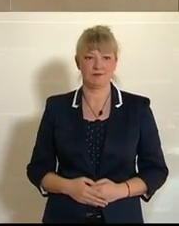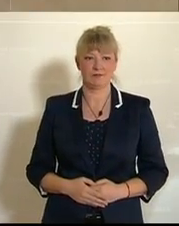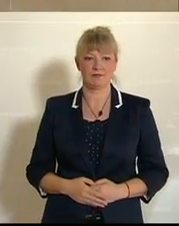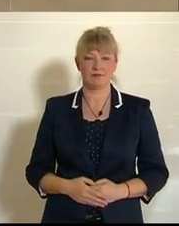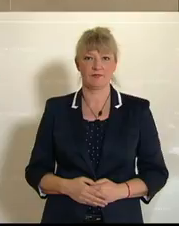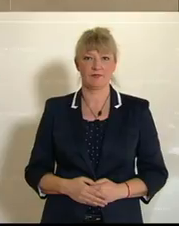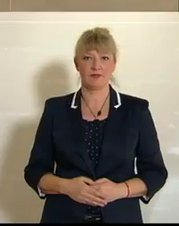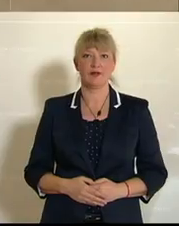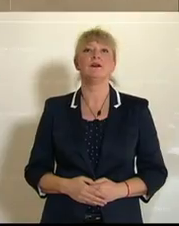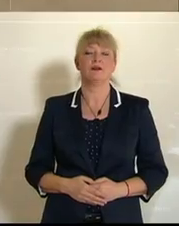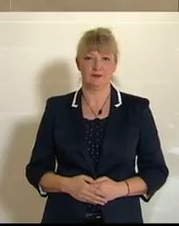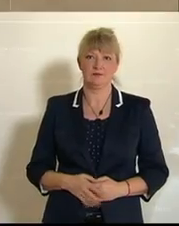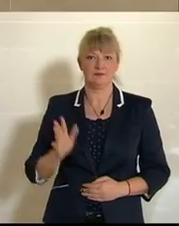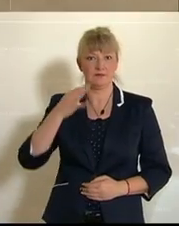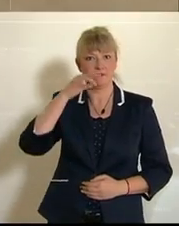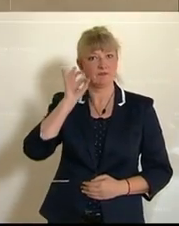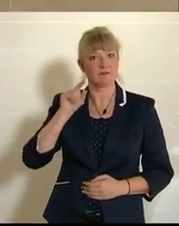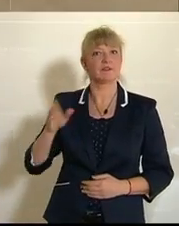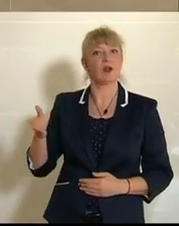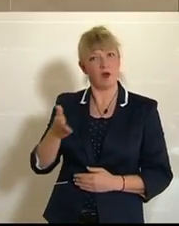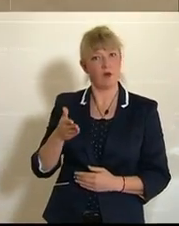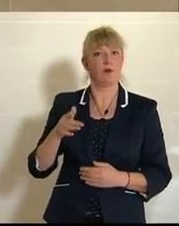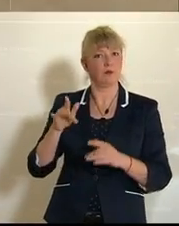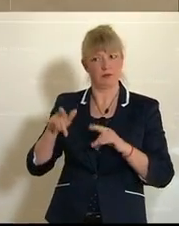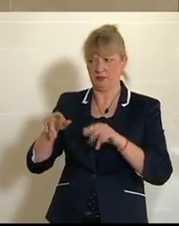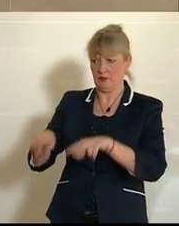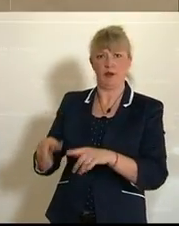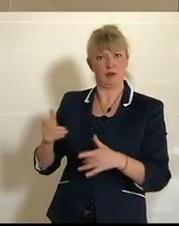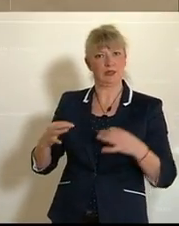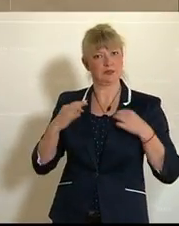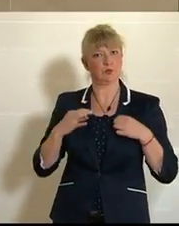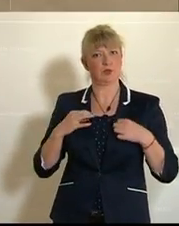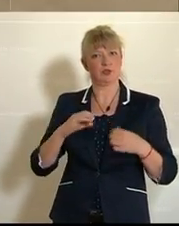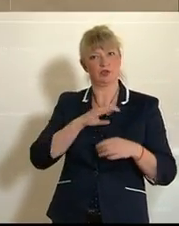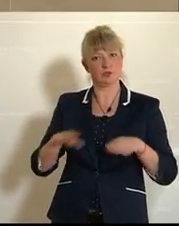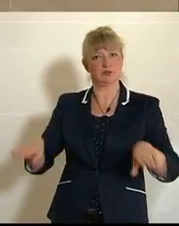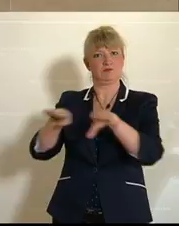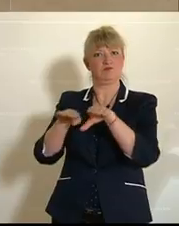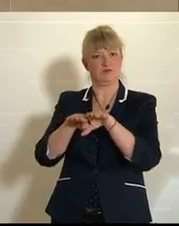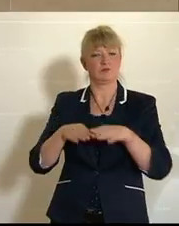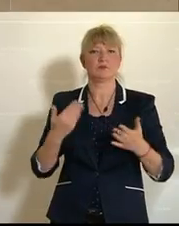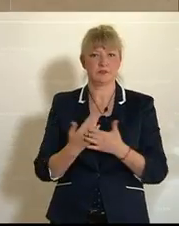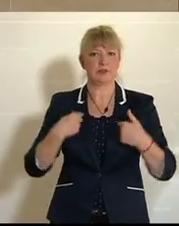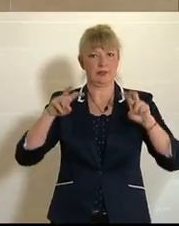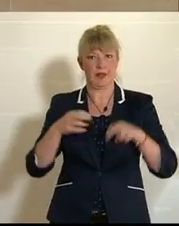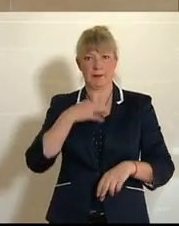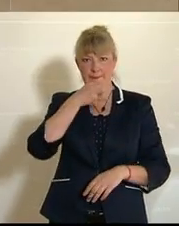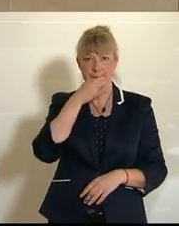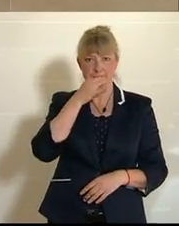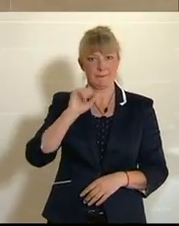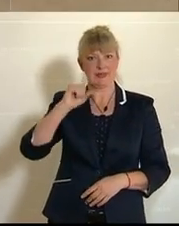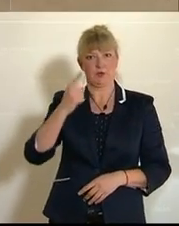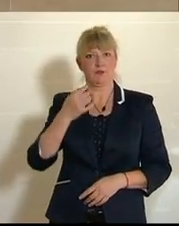ein Recht auf gesundheitliche Chancengerechtigkeit. Und darum habe ich Ihnen jetzt einige Themen mitgenommen, die besonders die